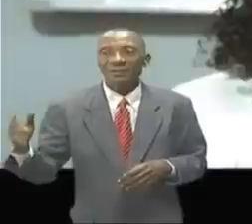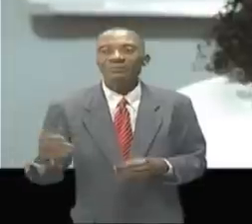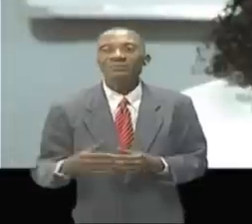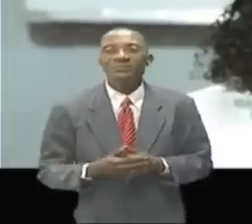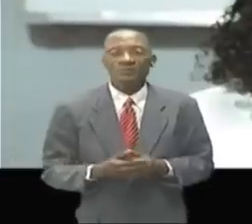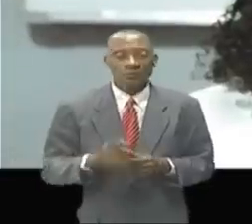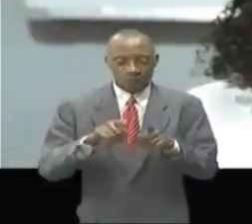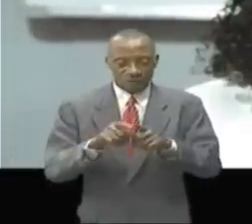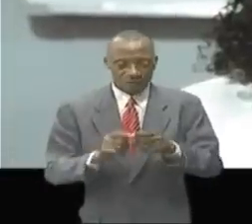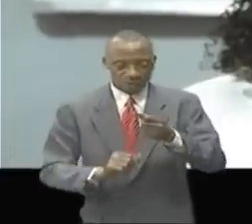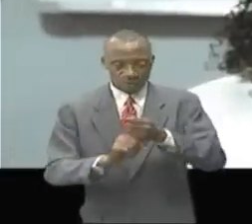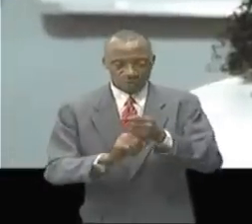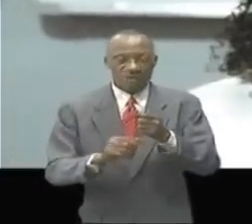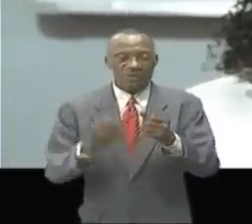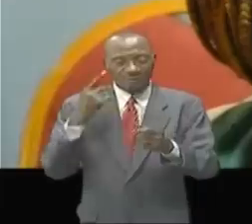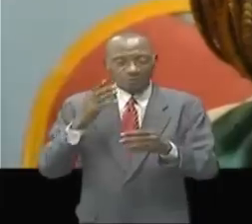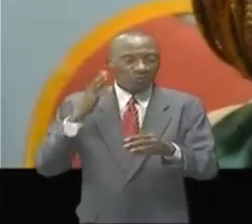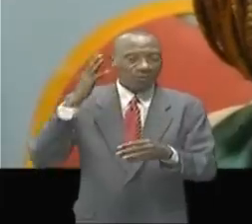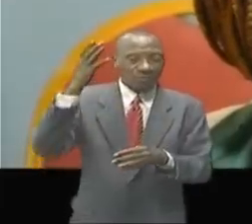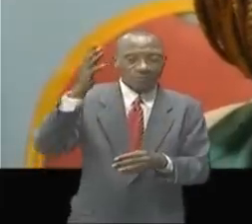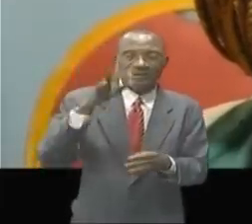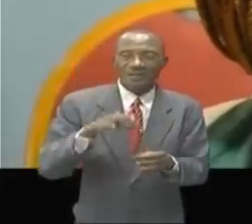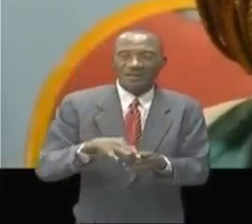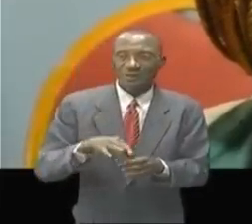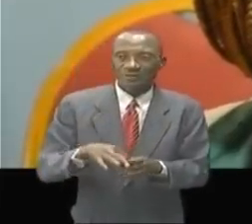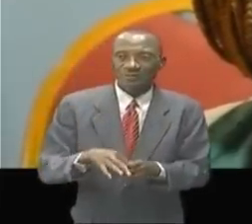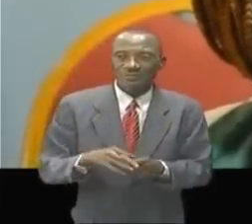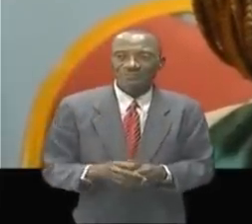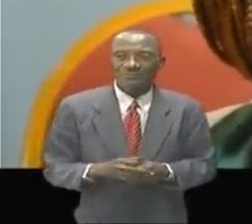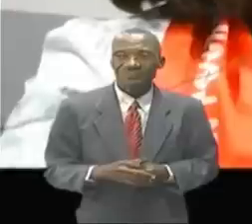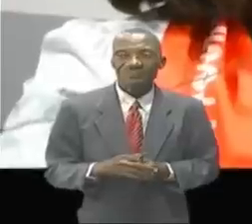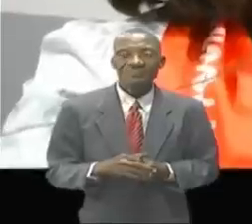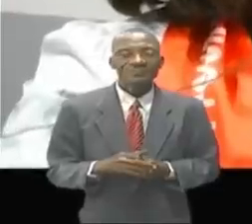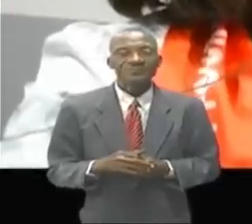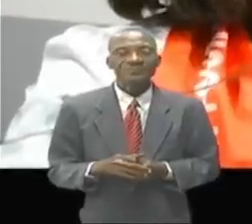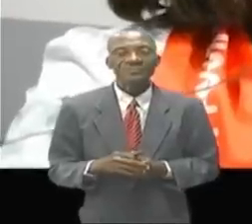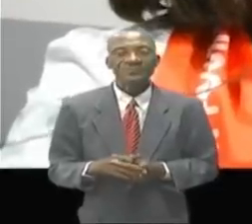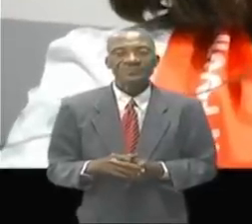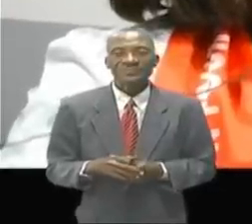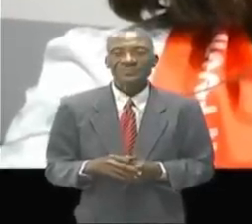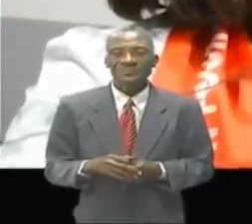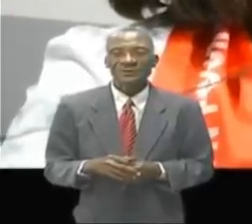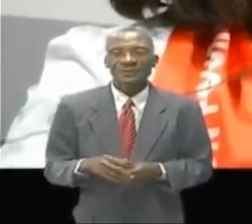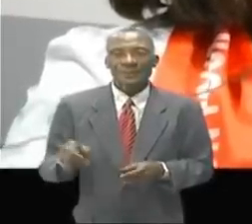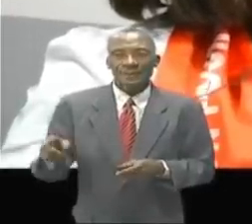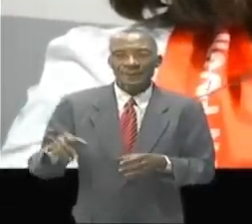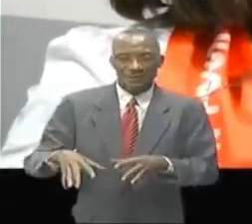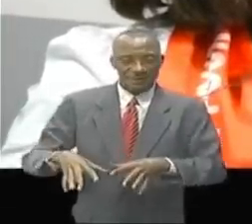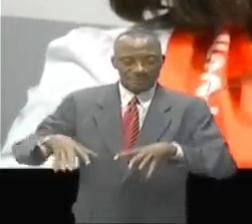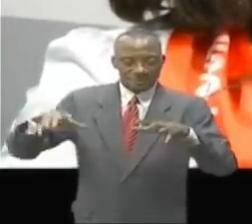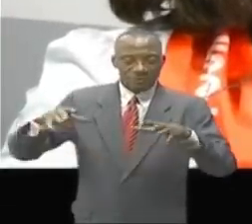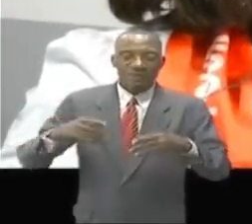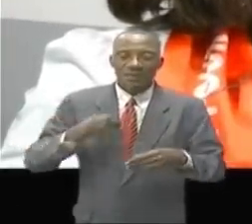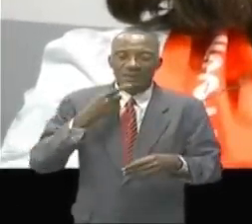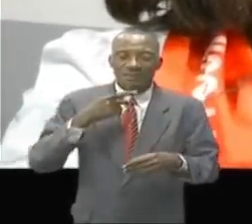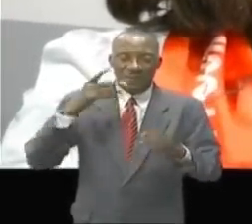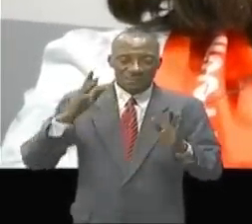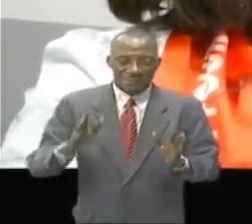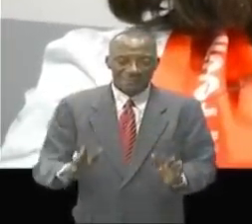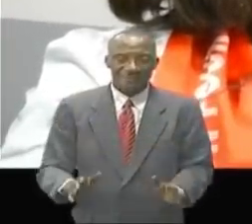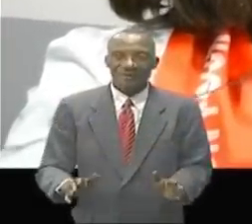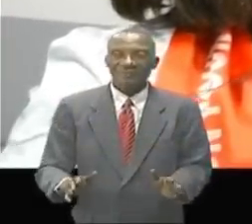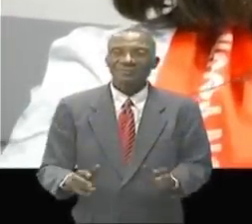scrutin de 2023. Prenons conscience qu'un second mandat est une majorité parlementaire